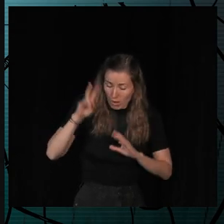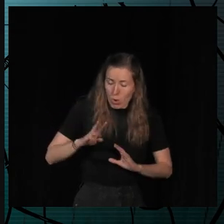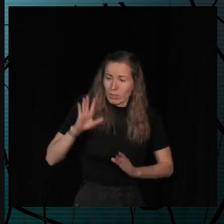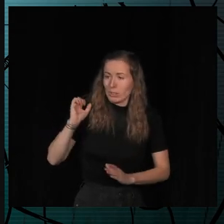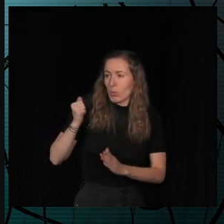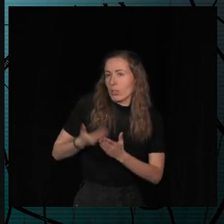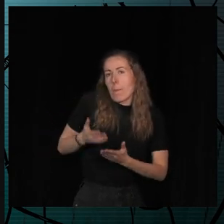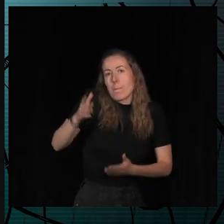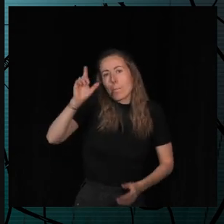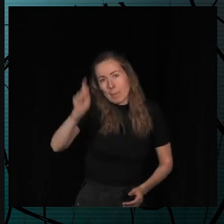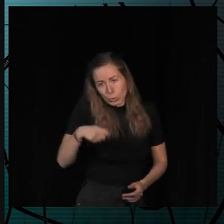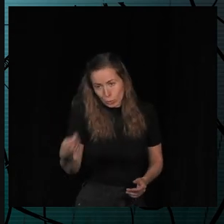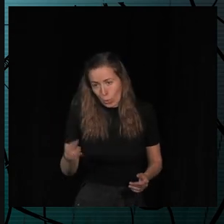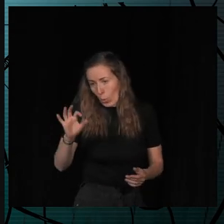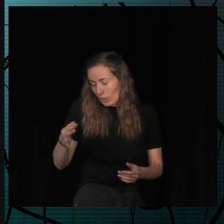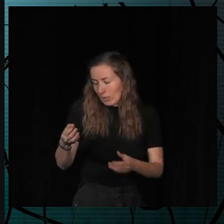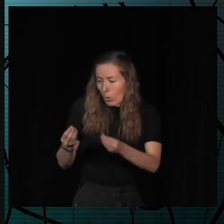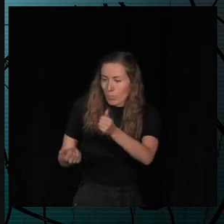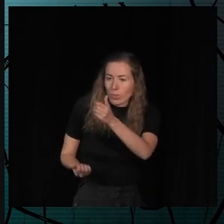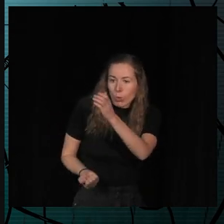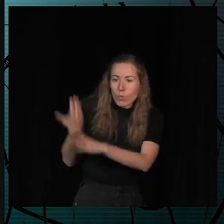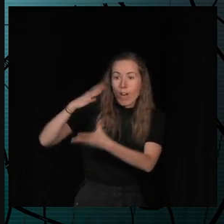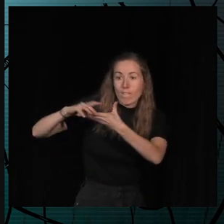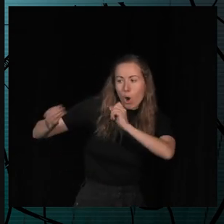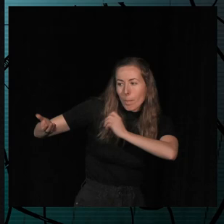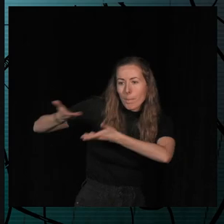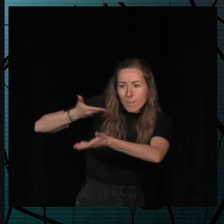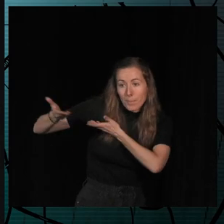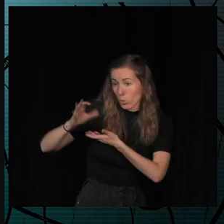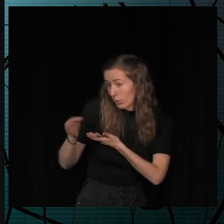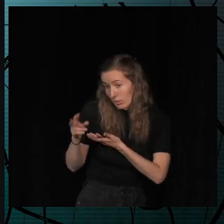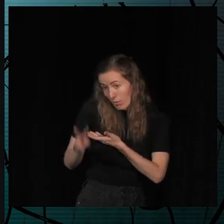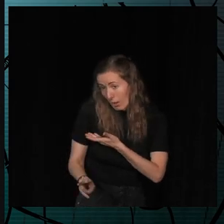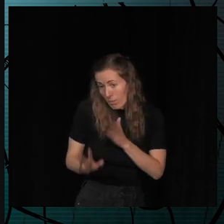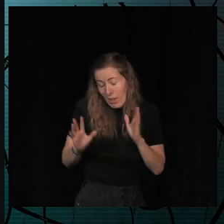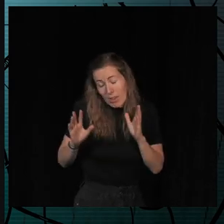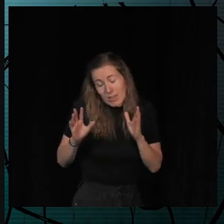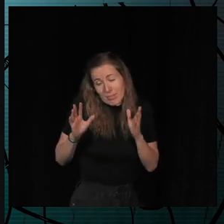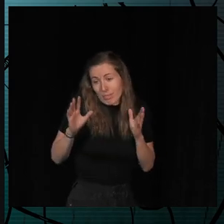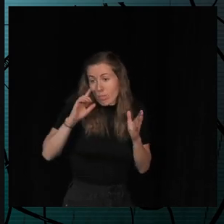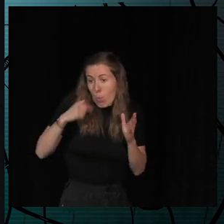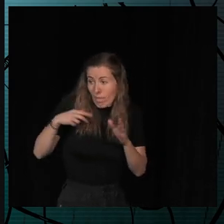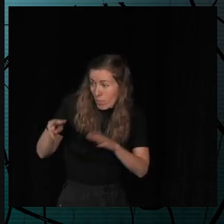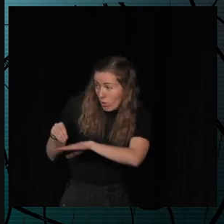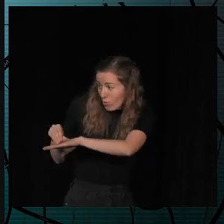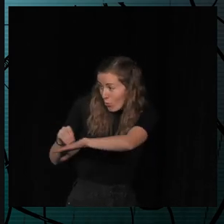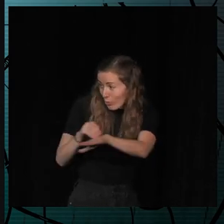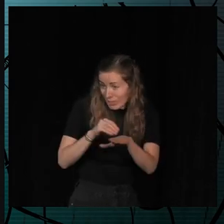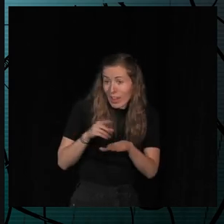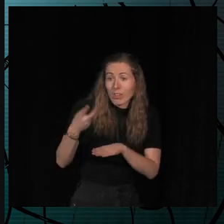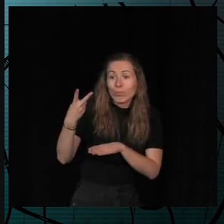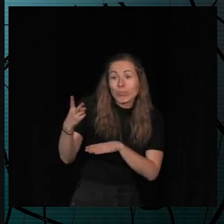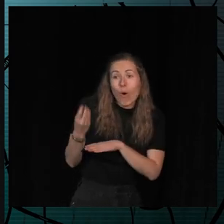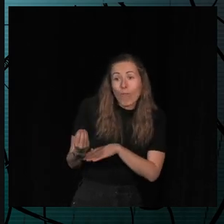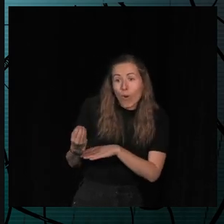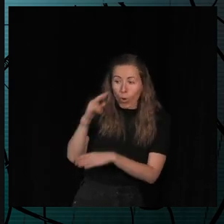une manière de créer un autre type de d'interaction mais moi je je vous conseille parfois de regarder vos vos